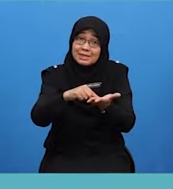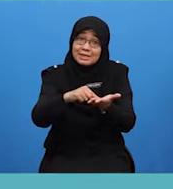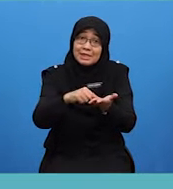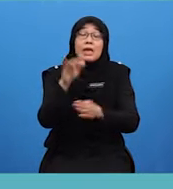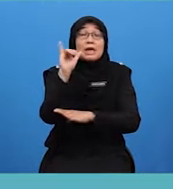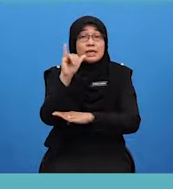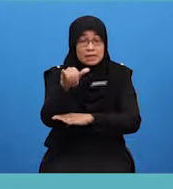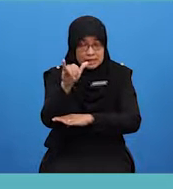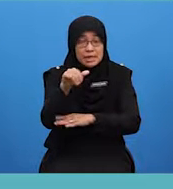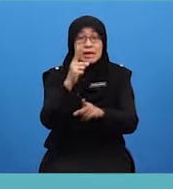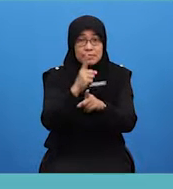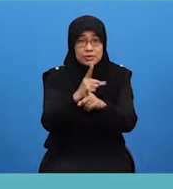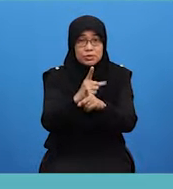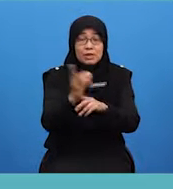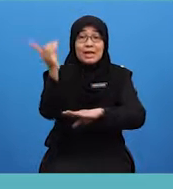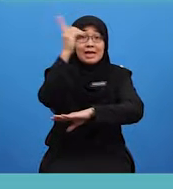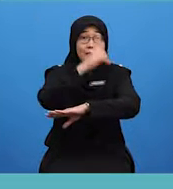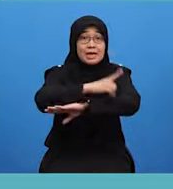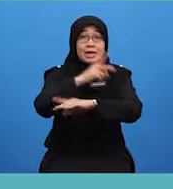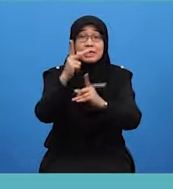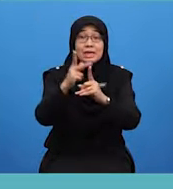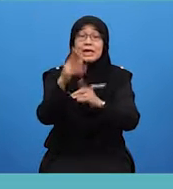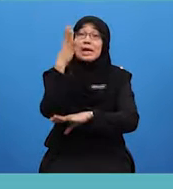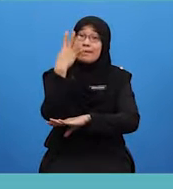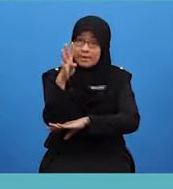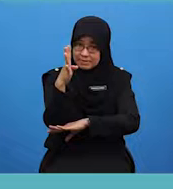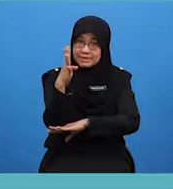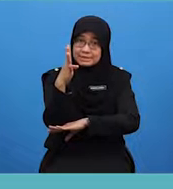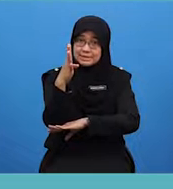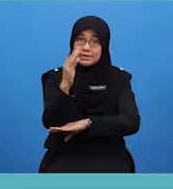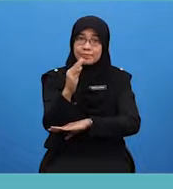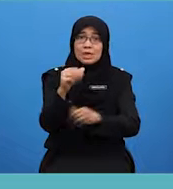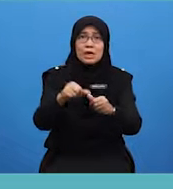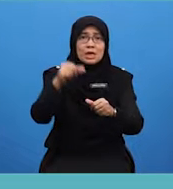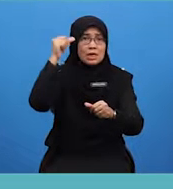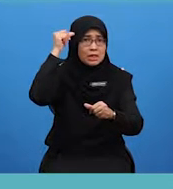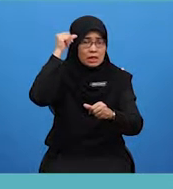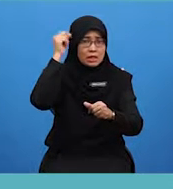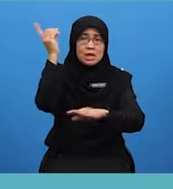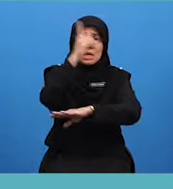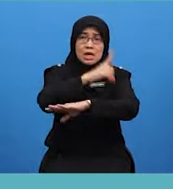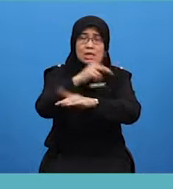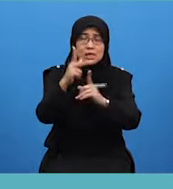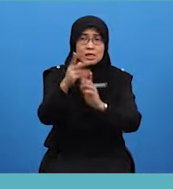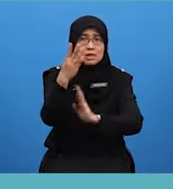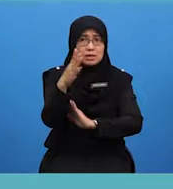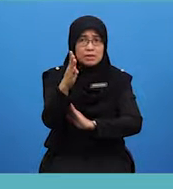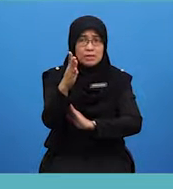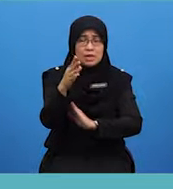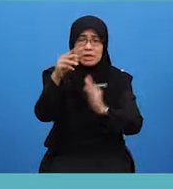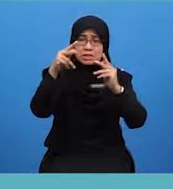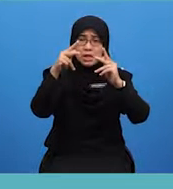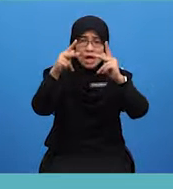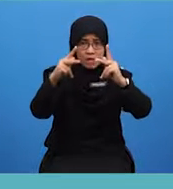Ya, betul tu. Hari ke-14. Ingat ya, hari ke-14 proses